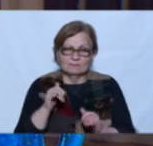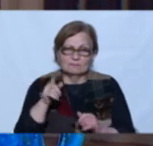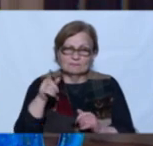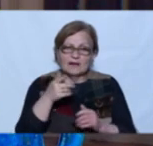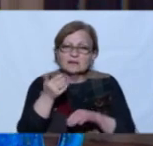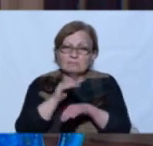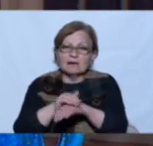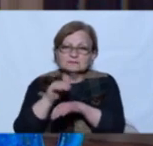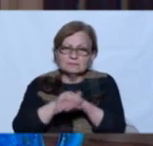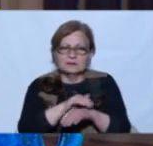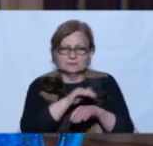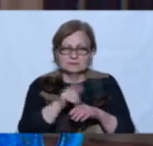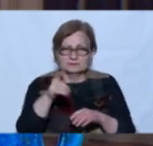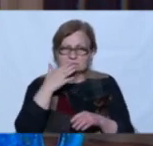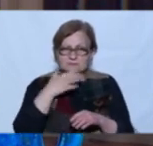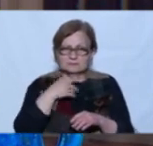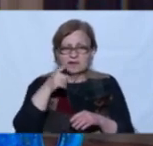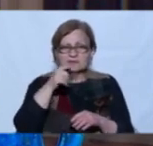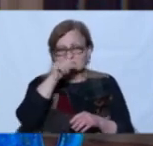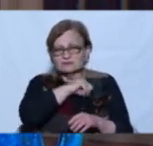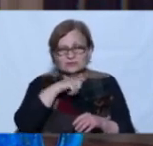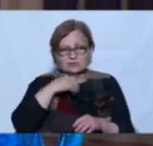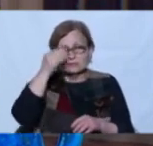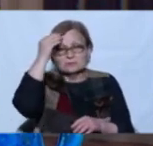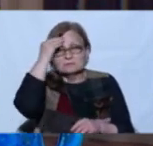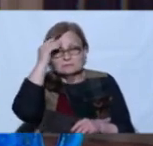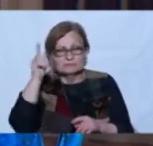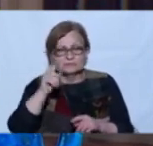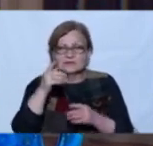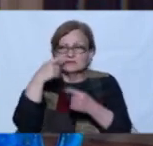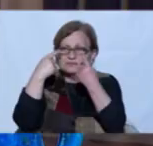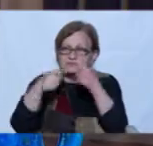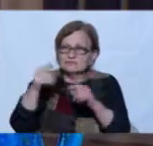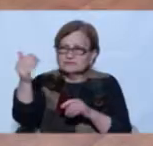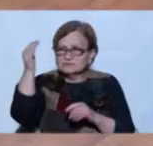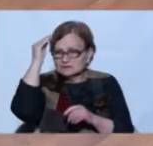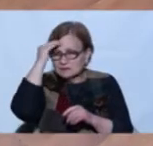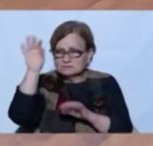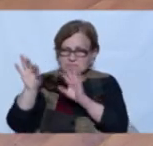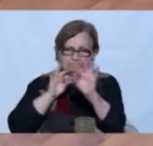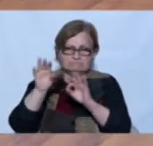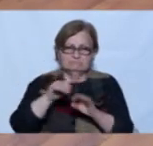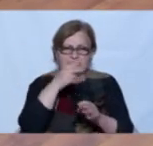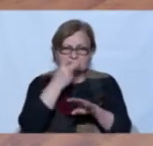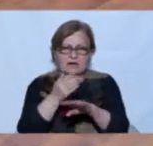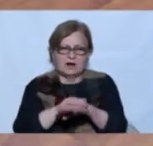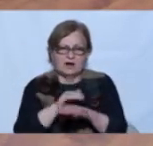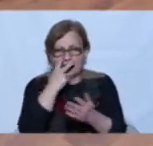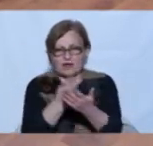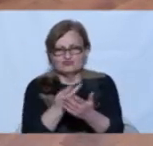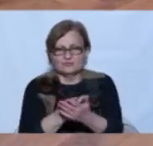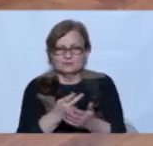მოაქ ფაქტობრივად თავის მოსაზრებას ამყარებს სხვათა ნაზრევით. აქ უამრავი მაგალითი აქვს, მე